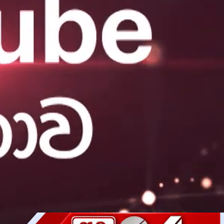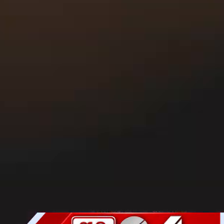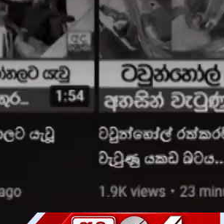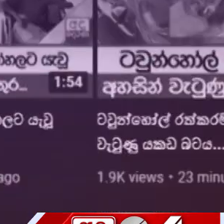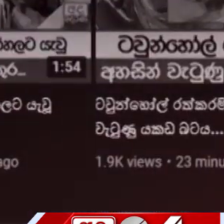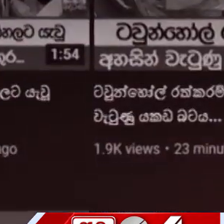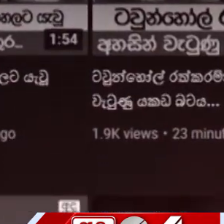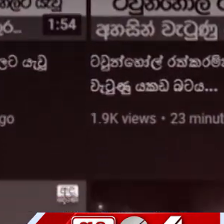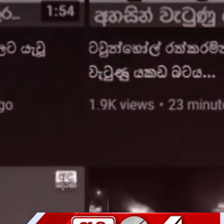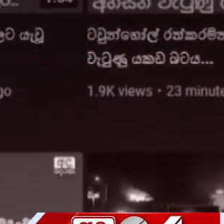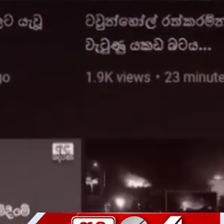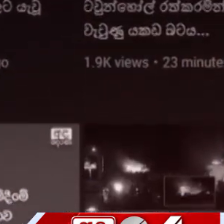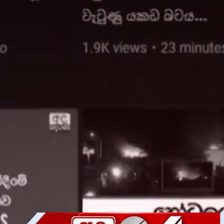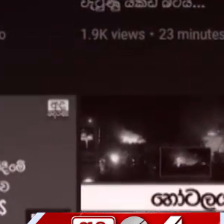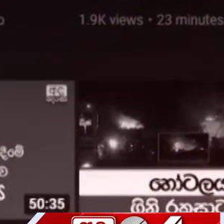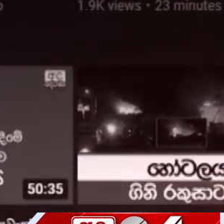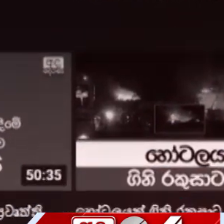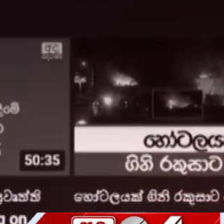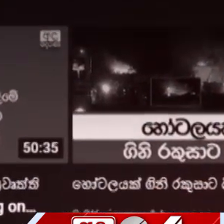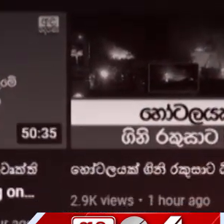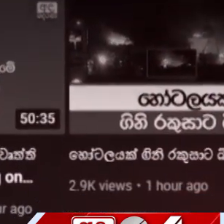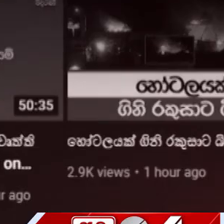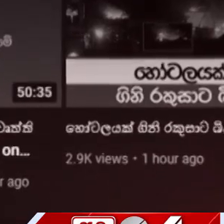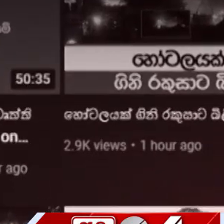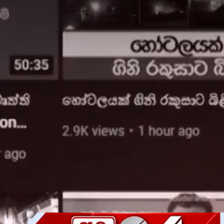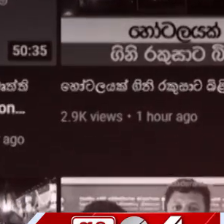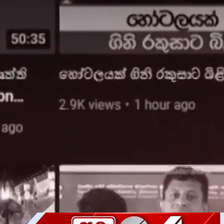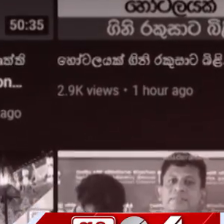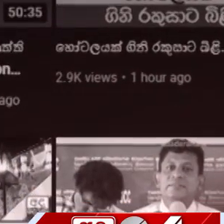නාලිකාව YouTube අද දෙරණ දැන්ම subscribe කරන්න